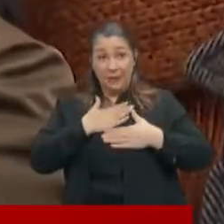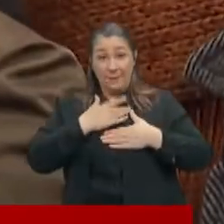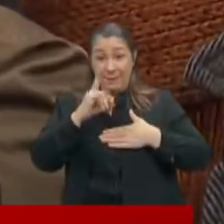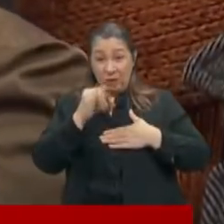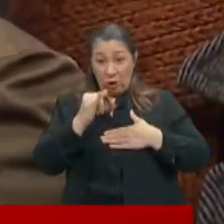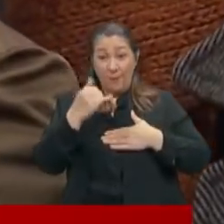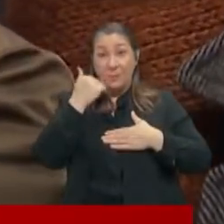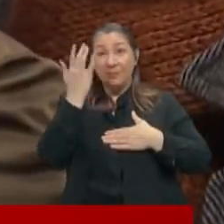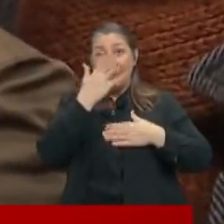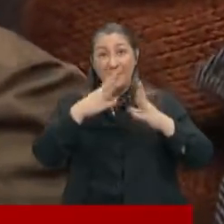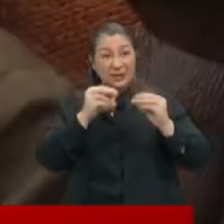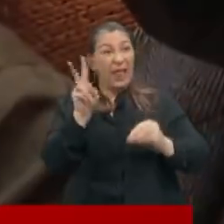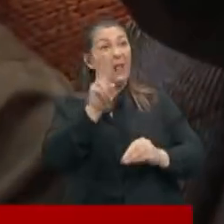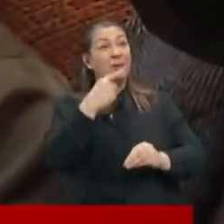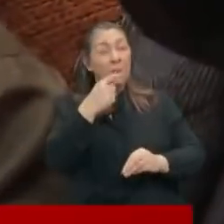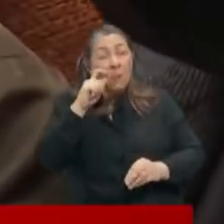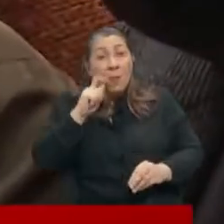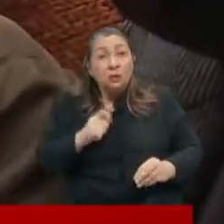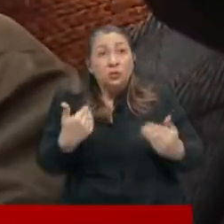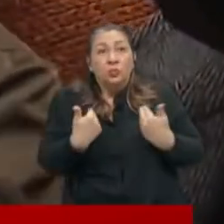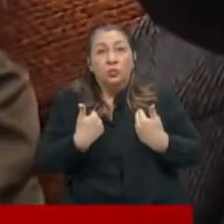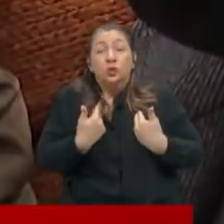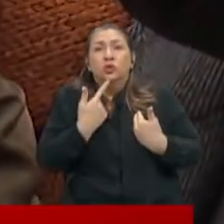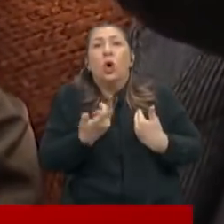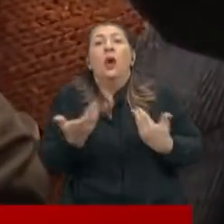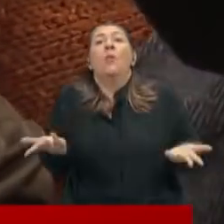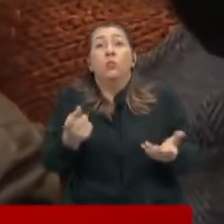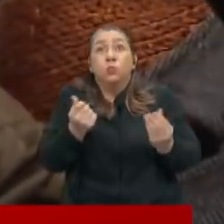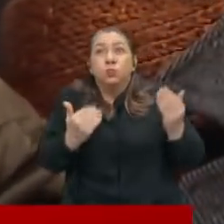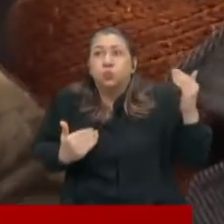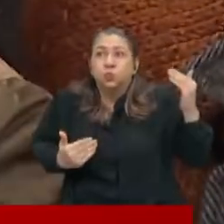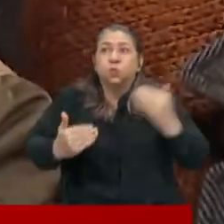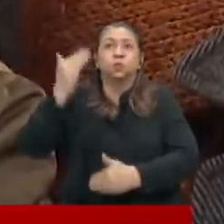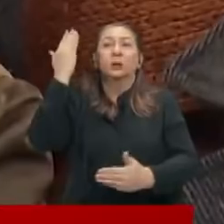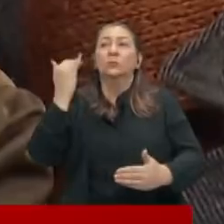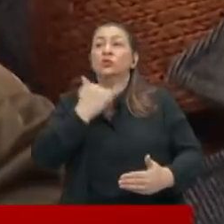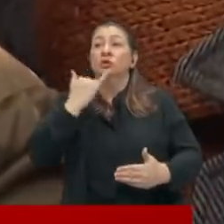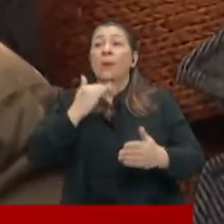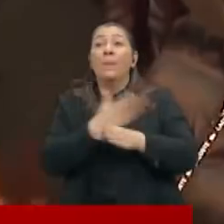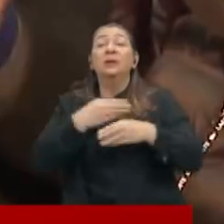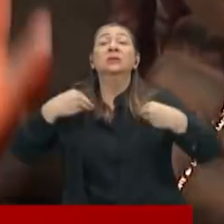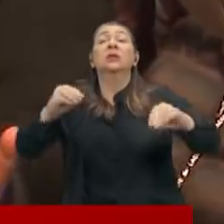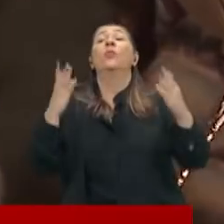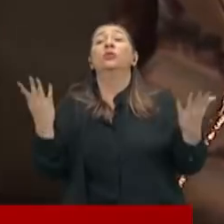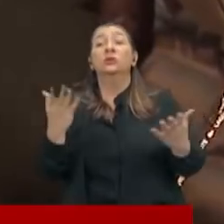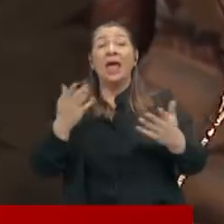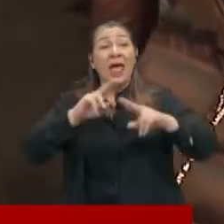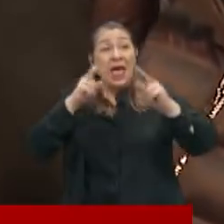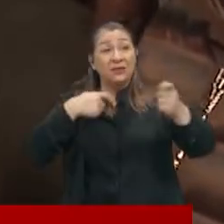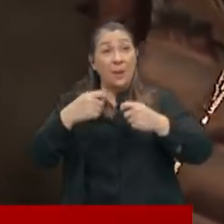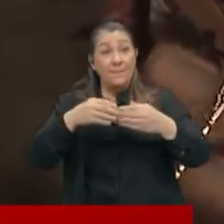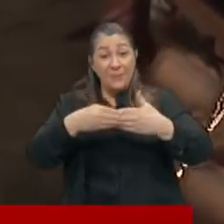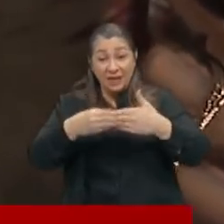kilo patlıcan 20 lira dediğimizde mahcup oluyoruz yani. Böyle astronomik rakamlarla müşteriye mal satamıyoruz. Esnafa